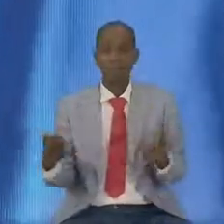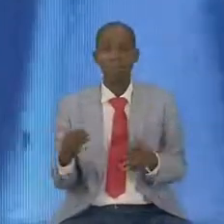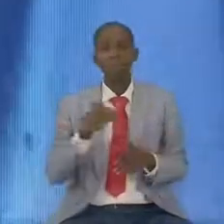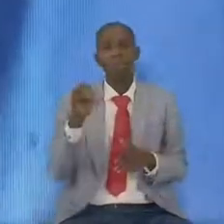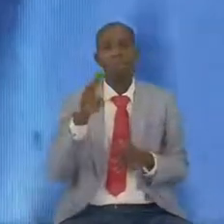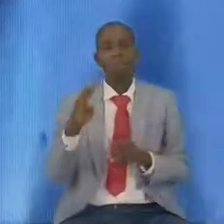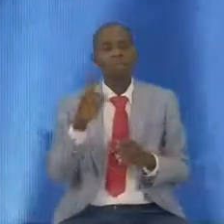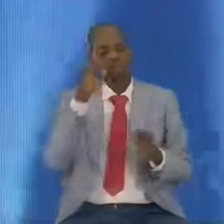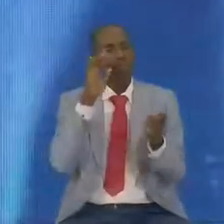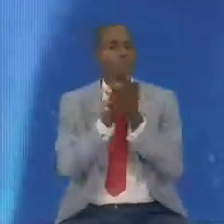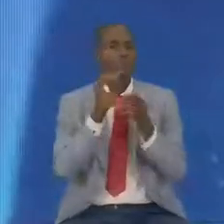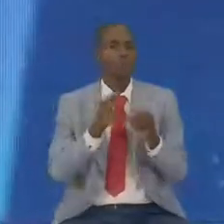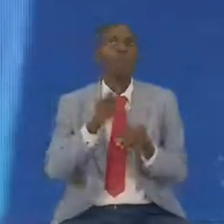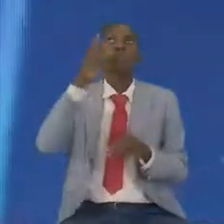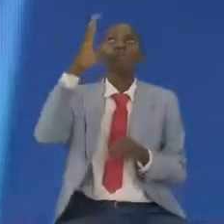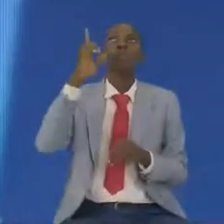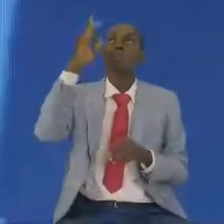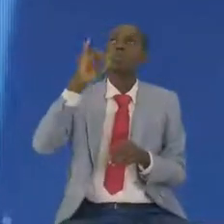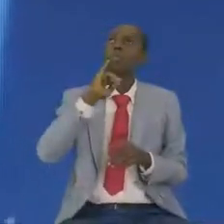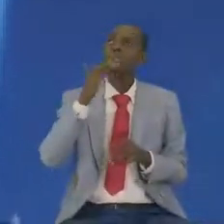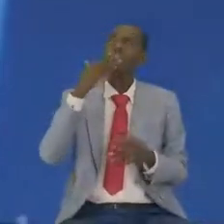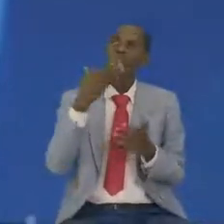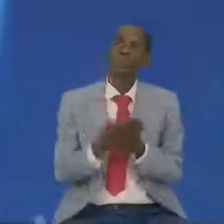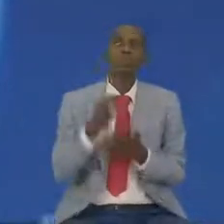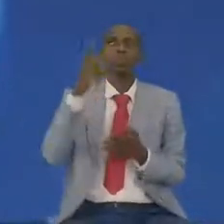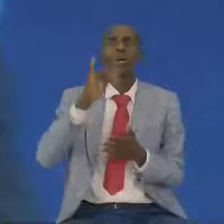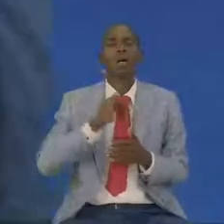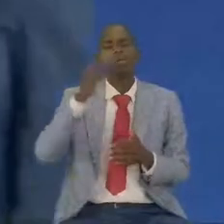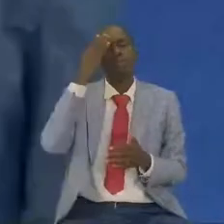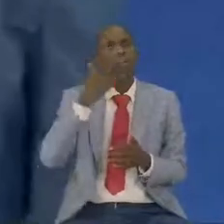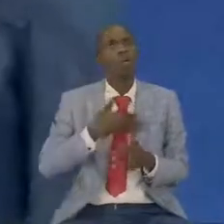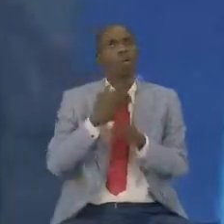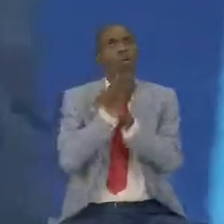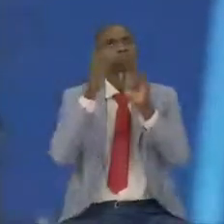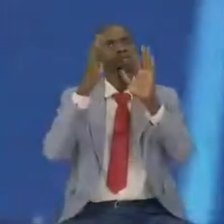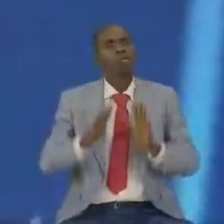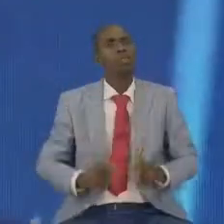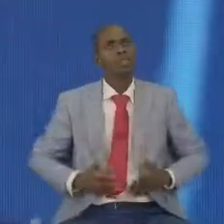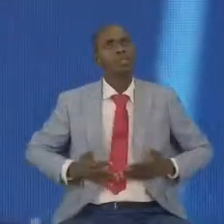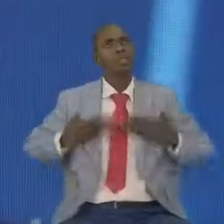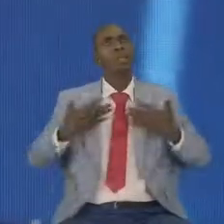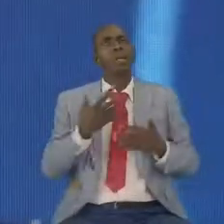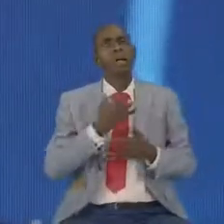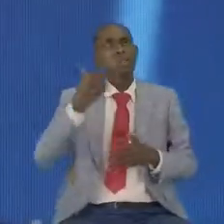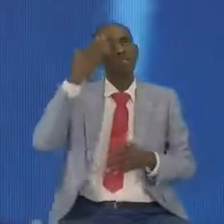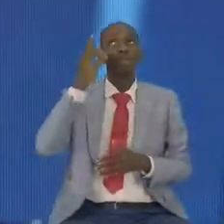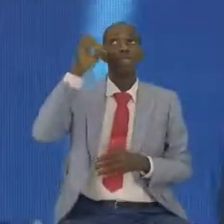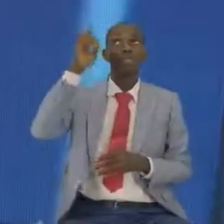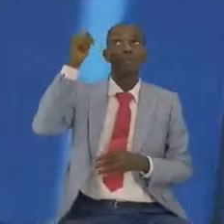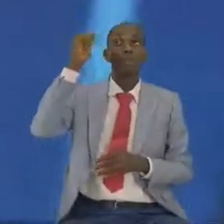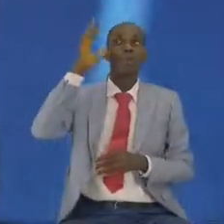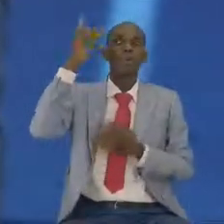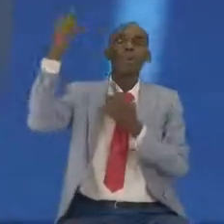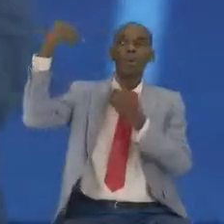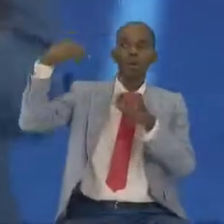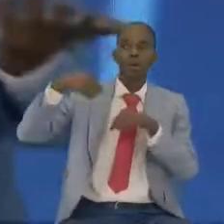Dieu. C'est un bon Dieu. Je sais que mon Rédempteur est vivant et je sais que lui-même, hein, il viendra